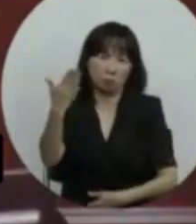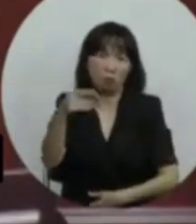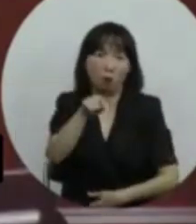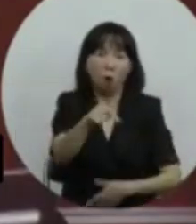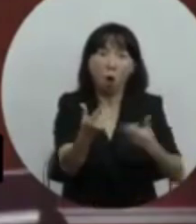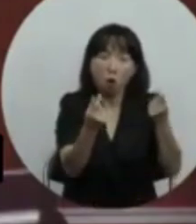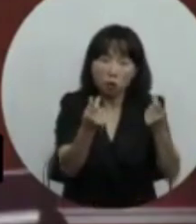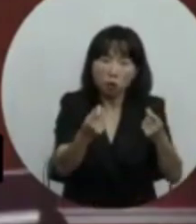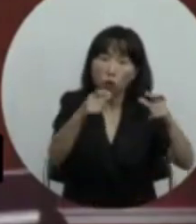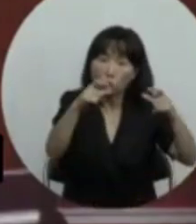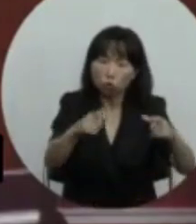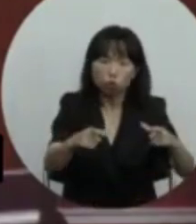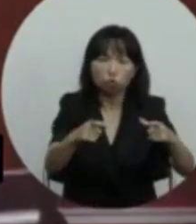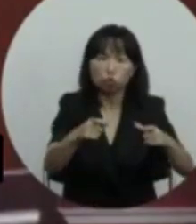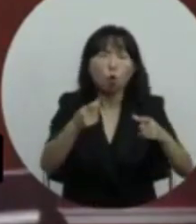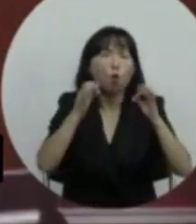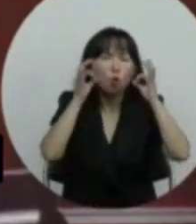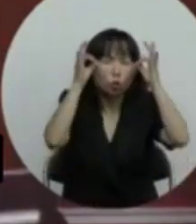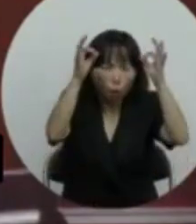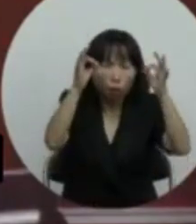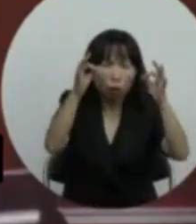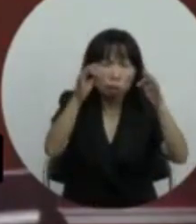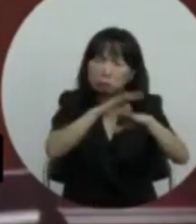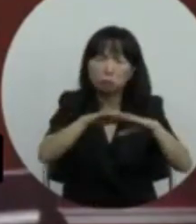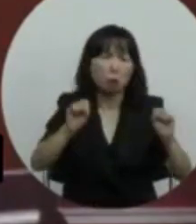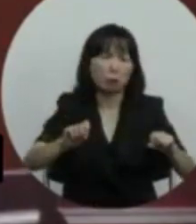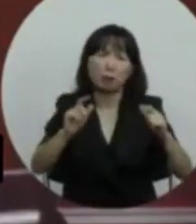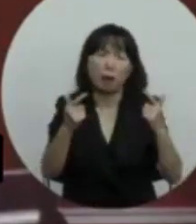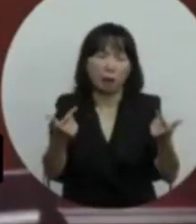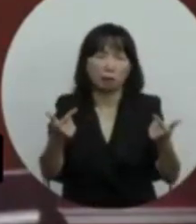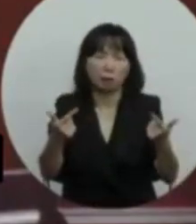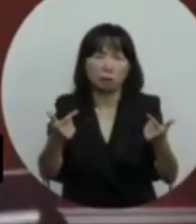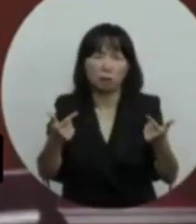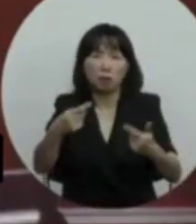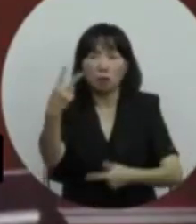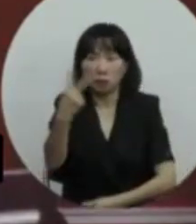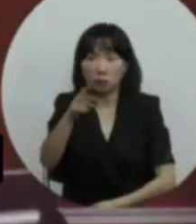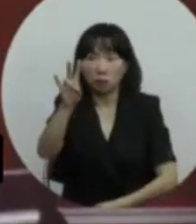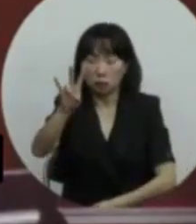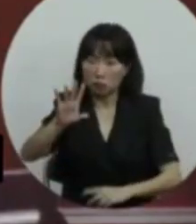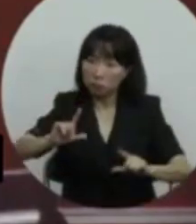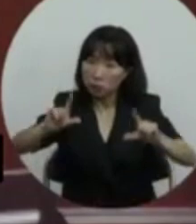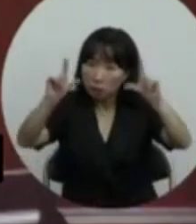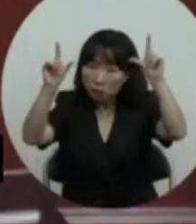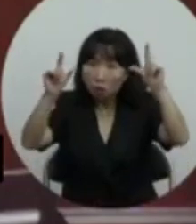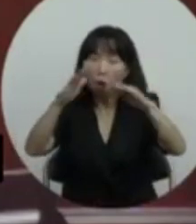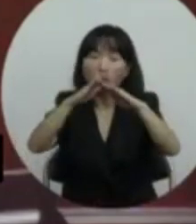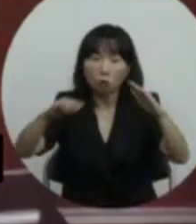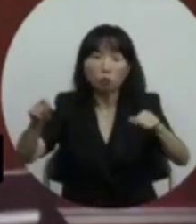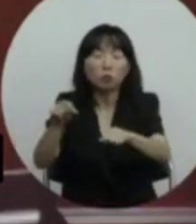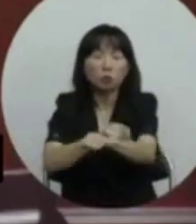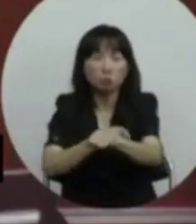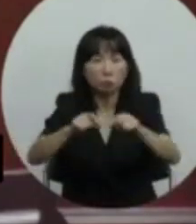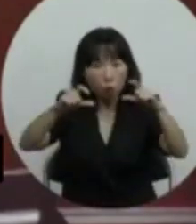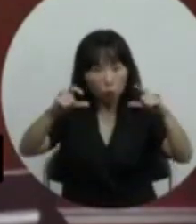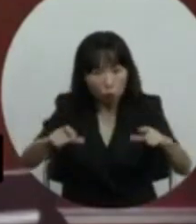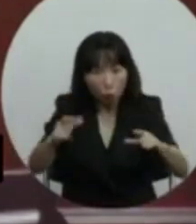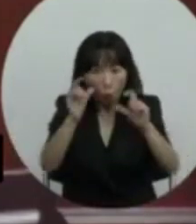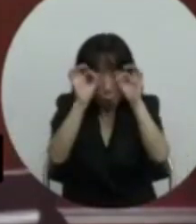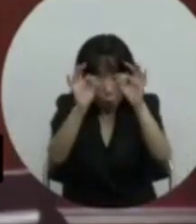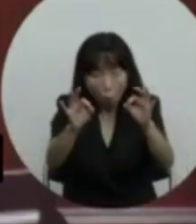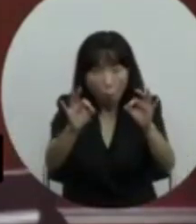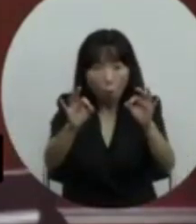노력은 헛된 것이 결코 아니었습니다. 2024년 7월 전북특별자치도의 인구 통계를